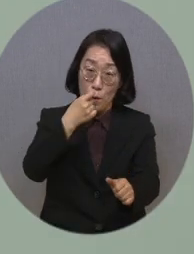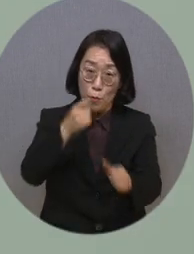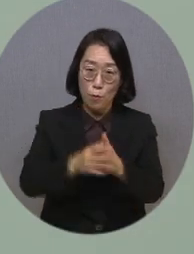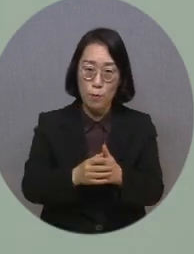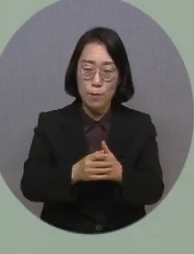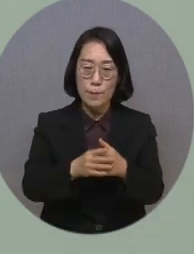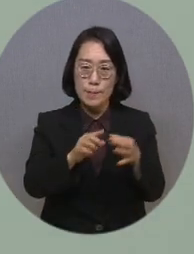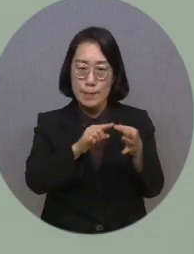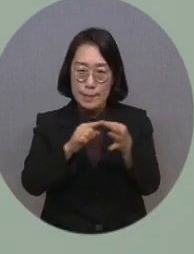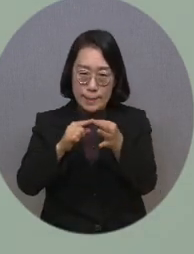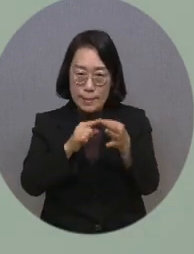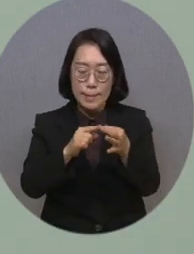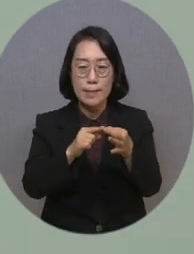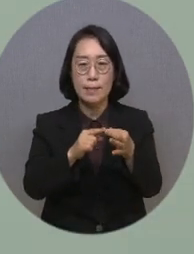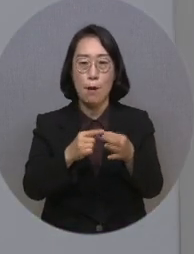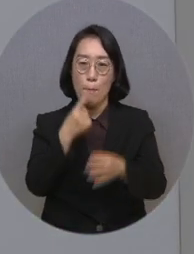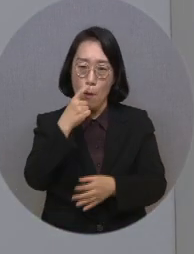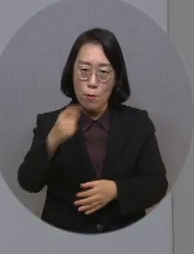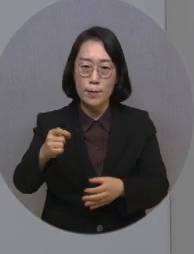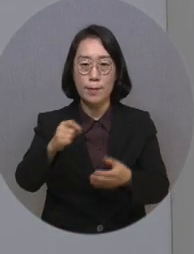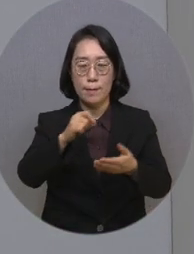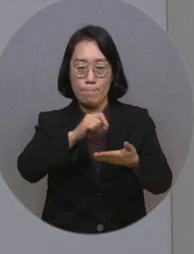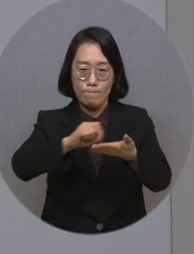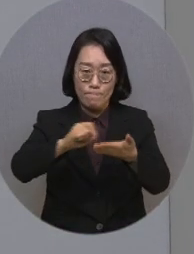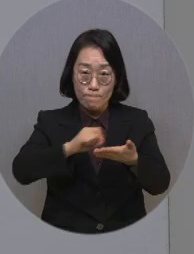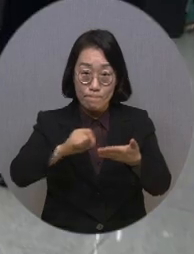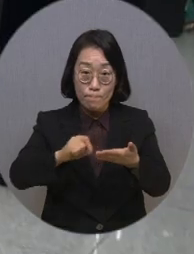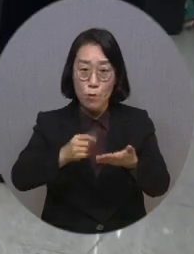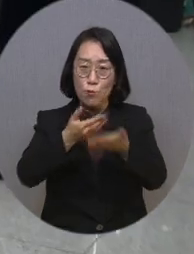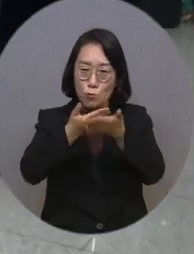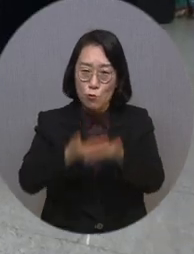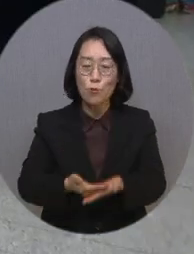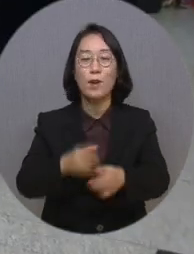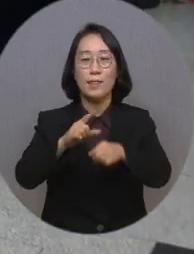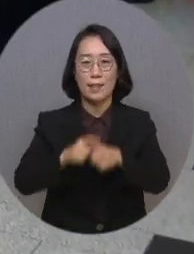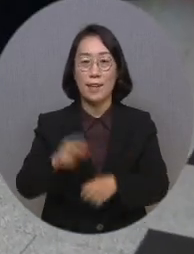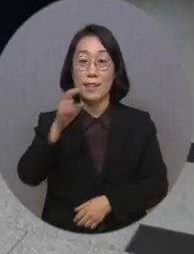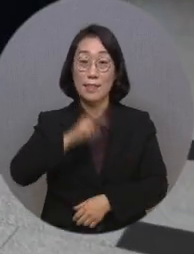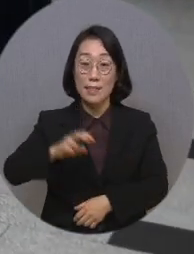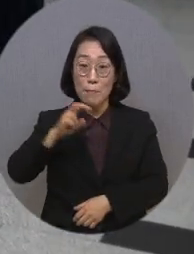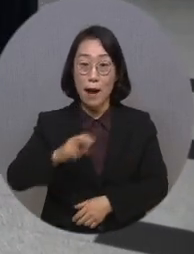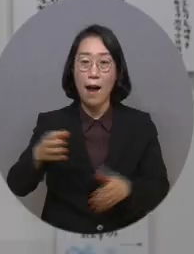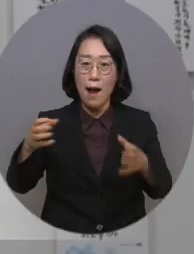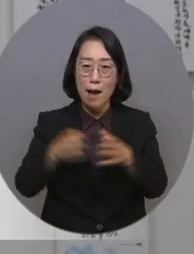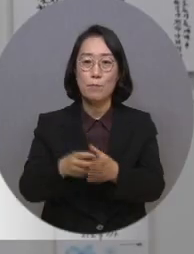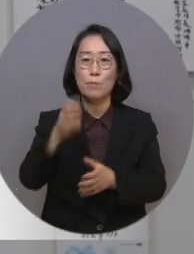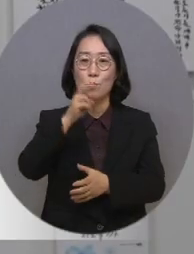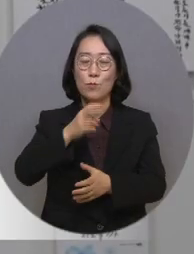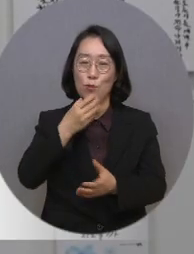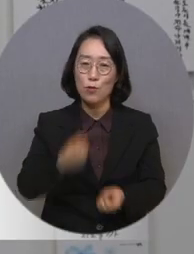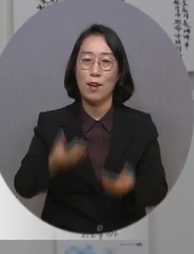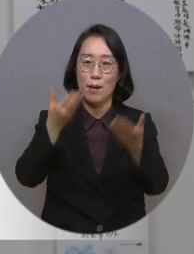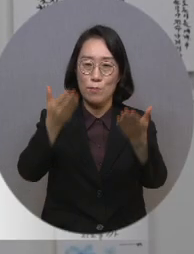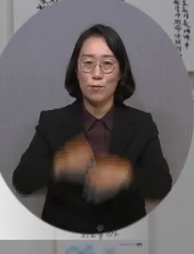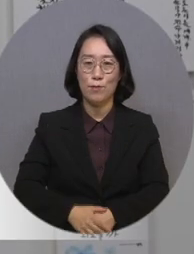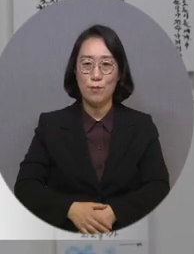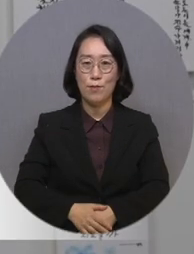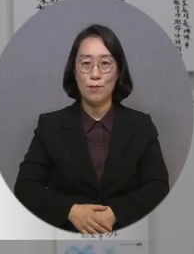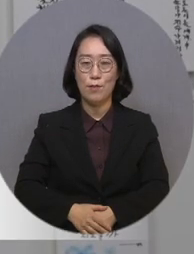한자 노래로 그려 시민들에게 선보이는 귀한 시간, 음악가들도 함께 축하했습니다. 글로